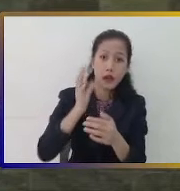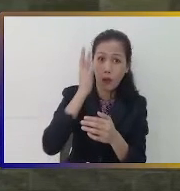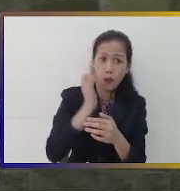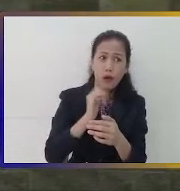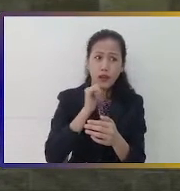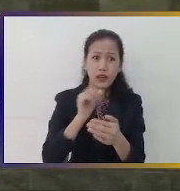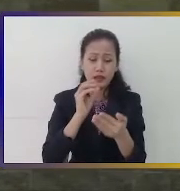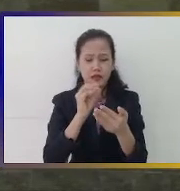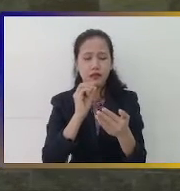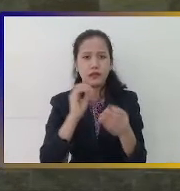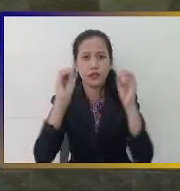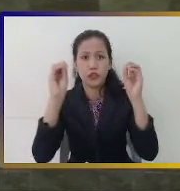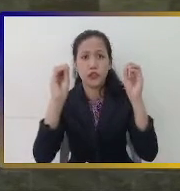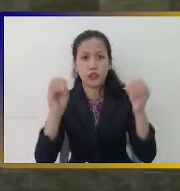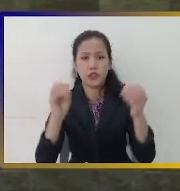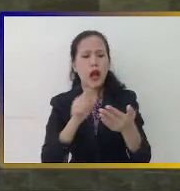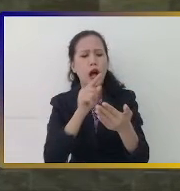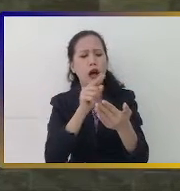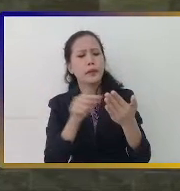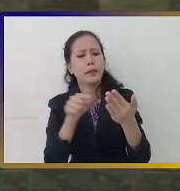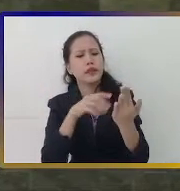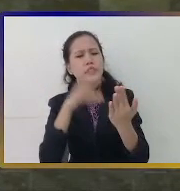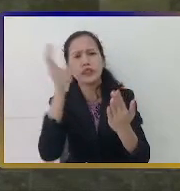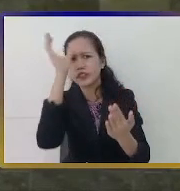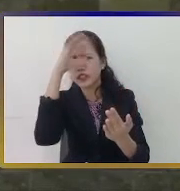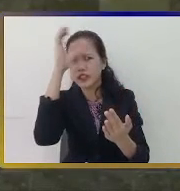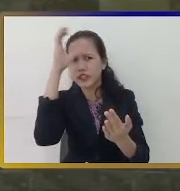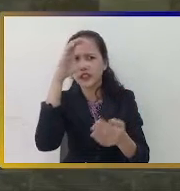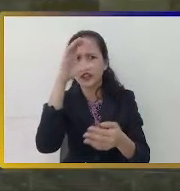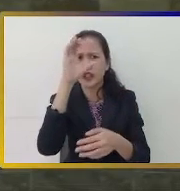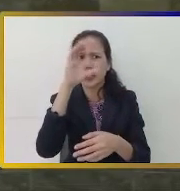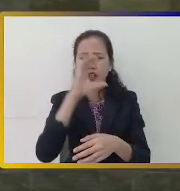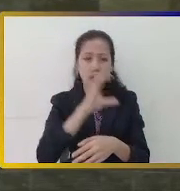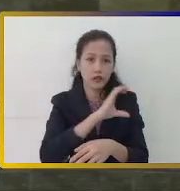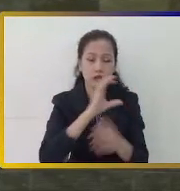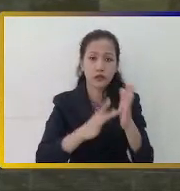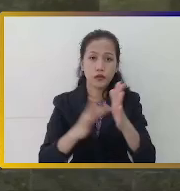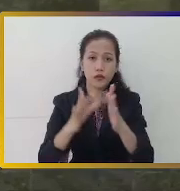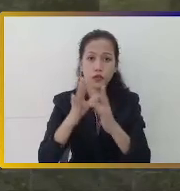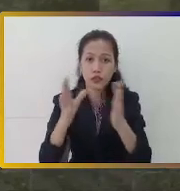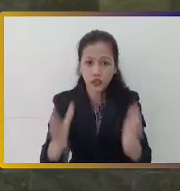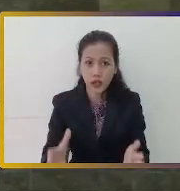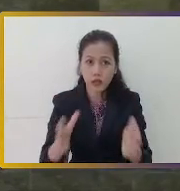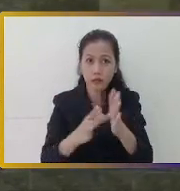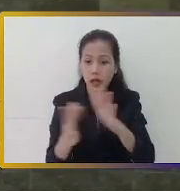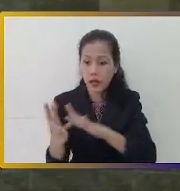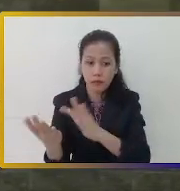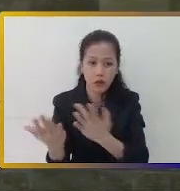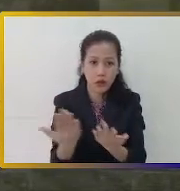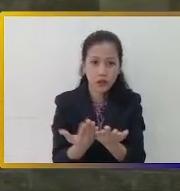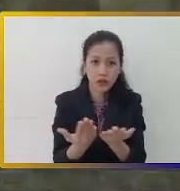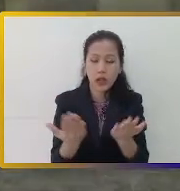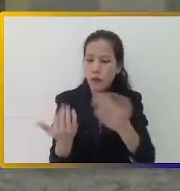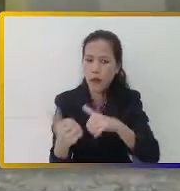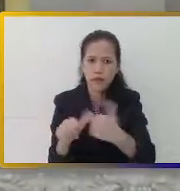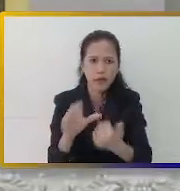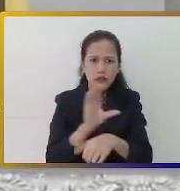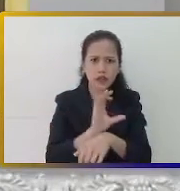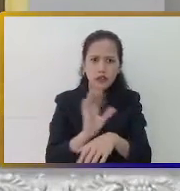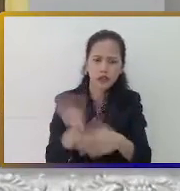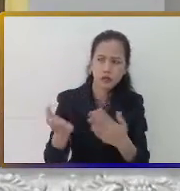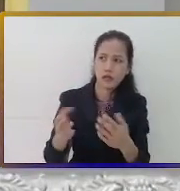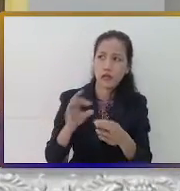Church, Fort Bonifacio. Kasi kung hindi niya alam yan, ang itatype niya ay kung ano-ano. At kung saan-saan